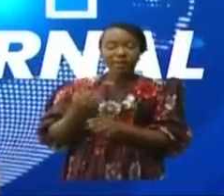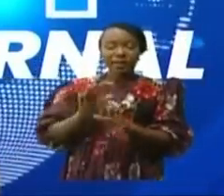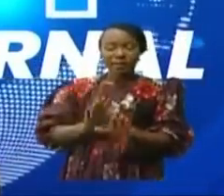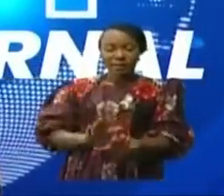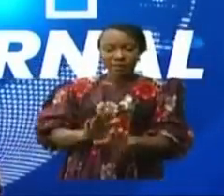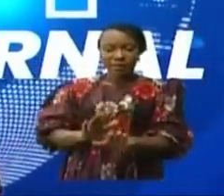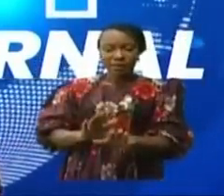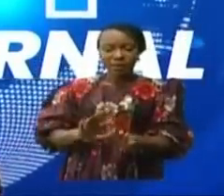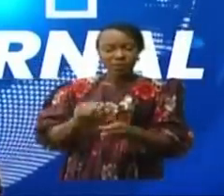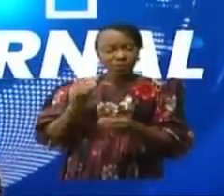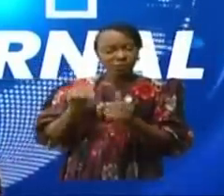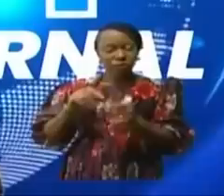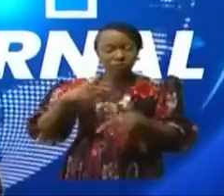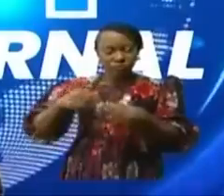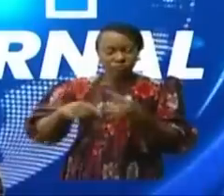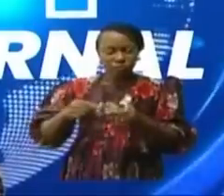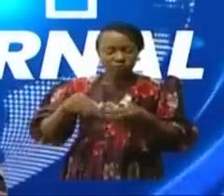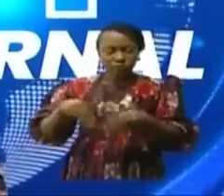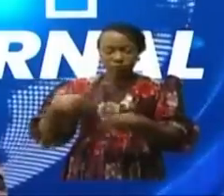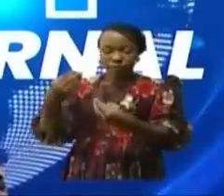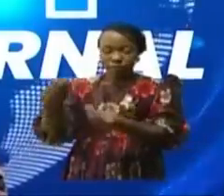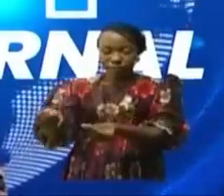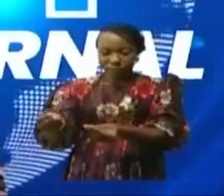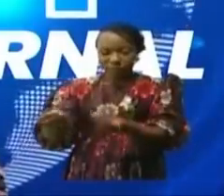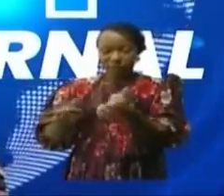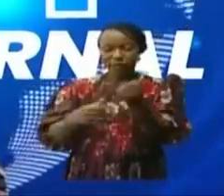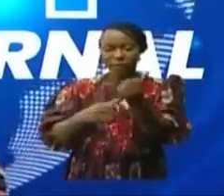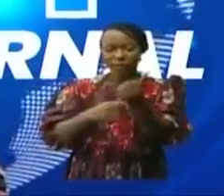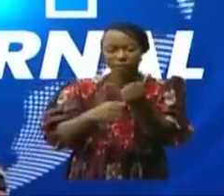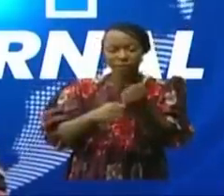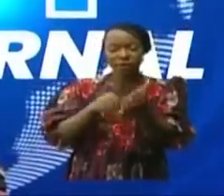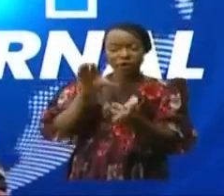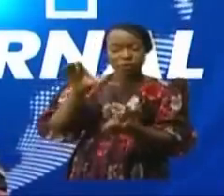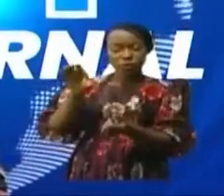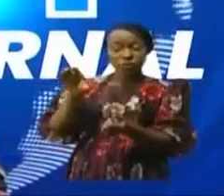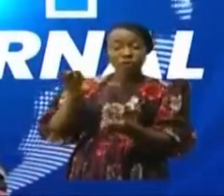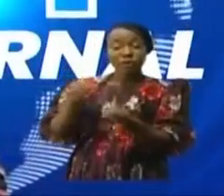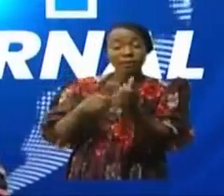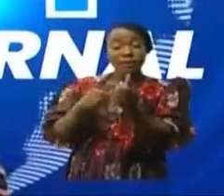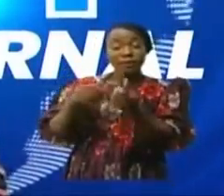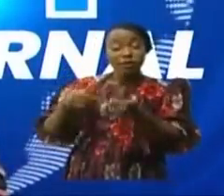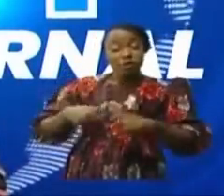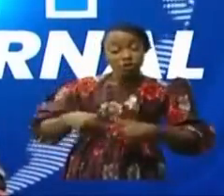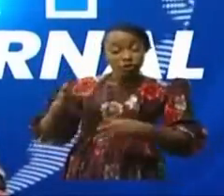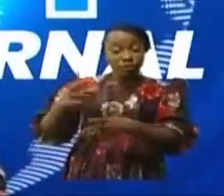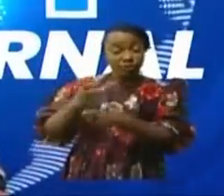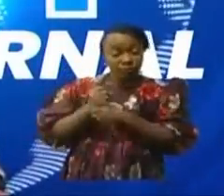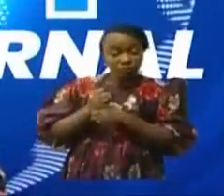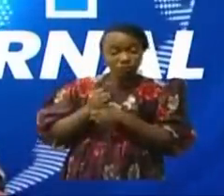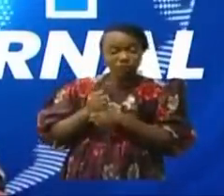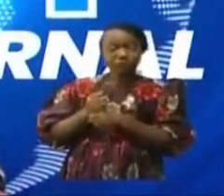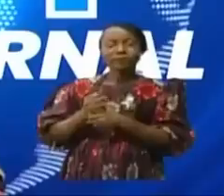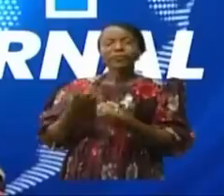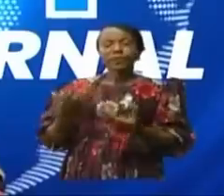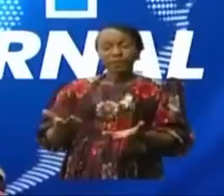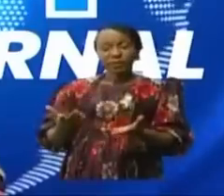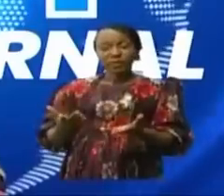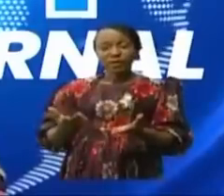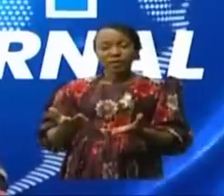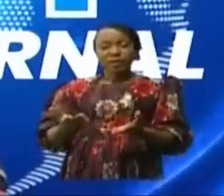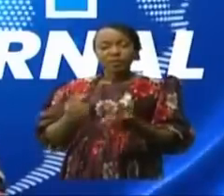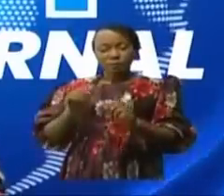l'ordre pour créditer les comptes des bénéficiaires. C'est signé Alexis Mangala,